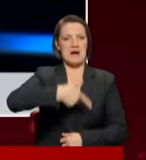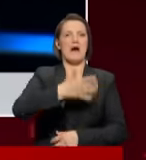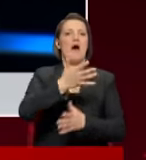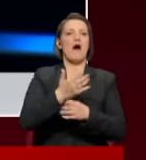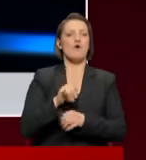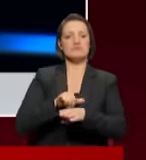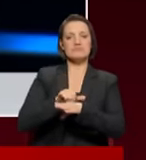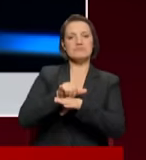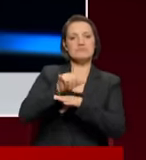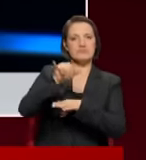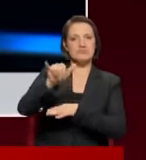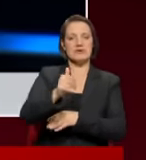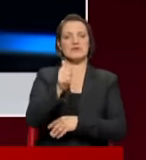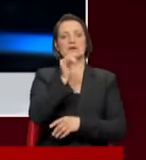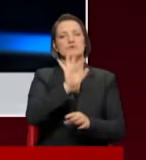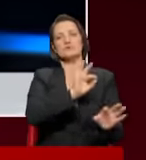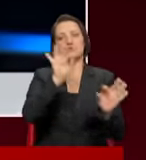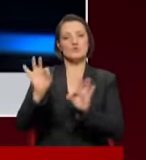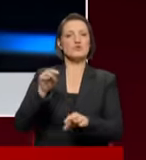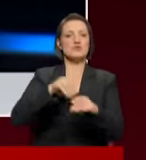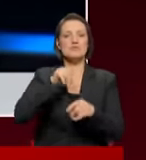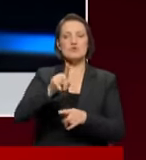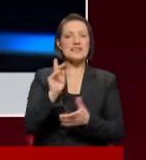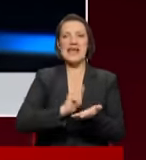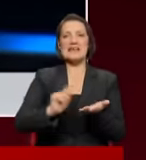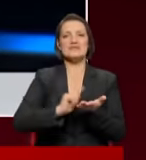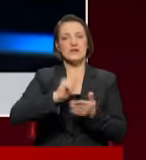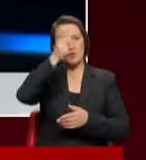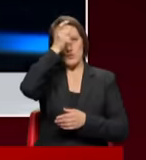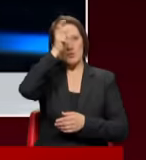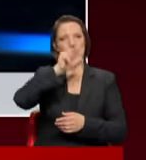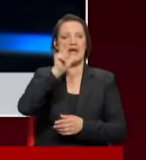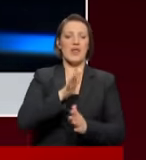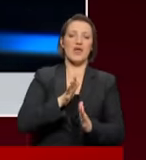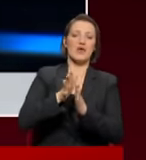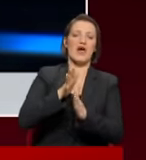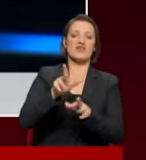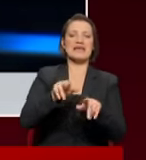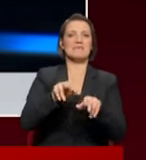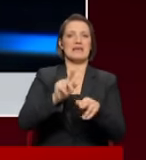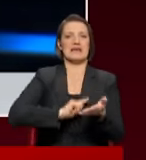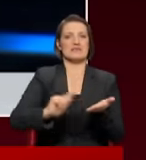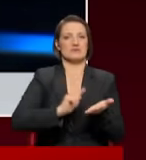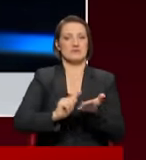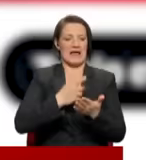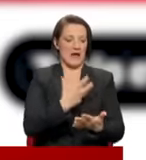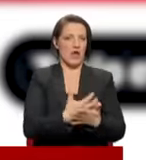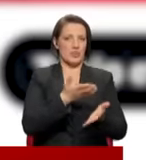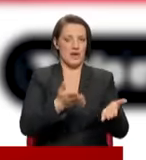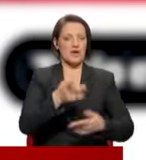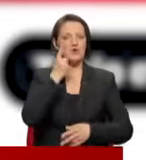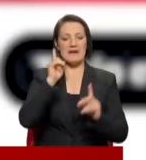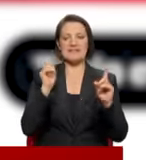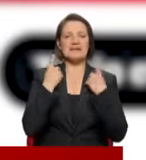alıyorlar uçuşlarında dönüş yapmak için. Bu ne yazılıyor? Bu Türkiye'nin ihracatı gibi yazılıyor kayıtta.